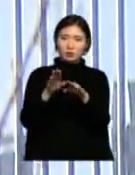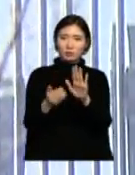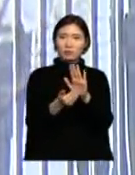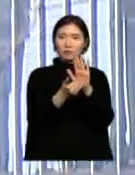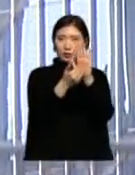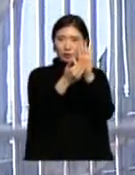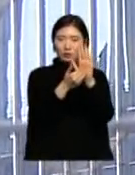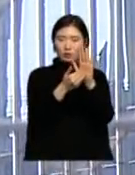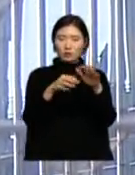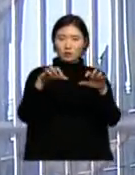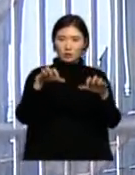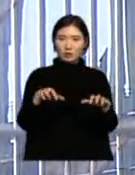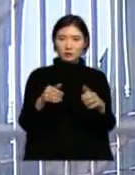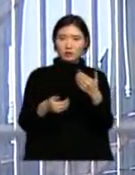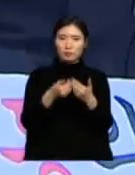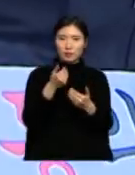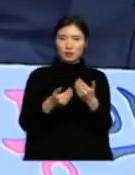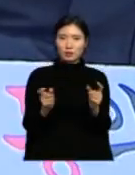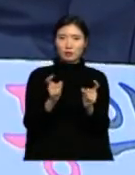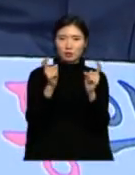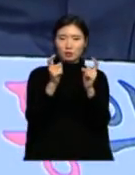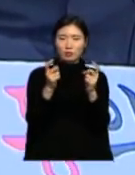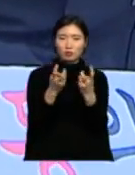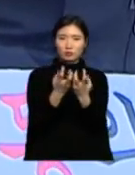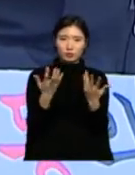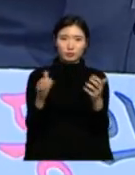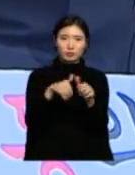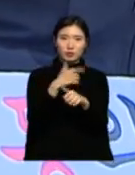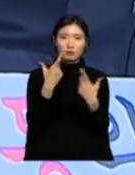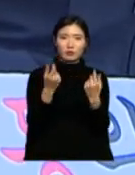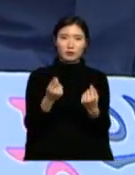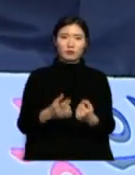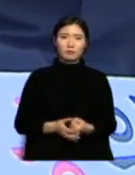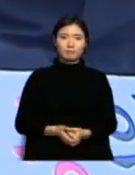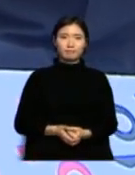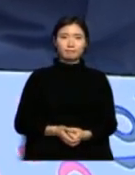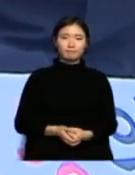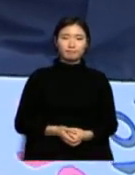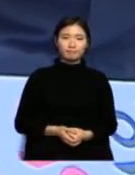양측의 마찰은 불가피해 보입니다. 딜라이브 설경기 케이블TV 조성엽입니다.